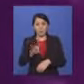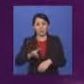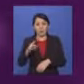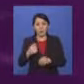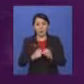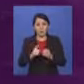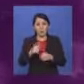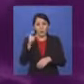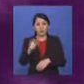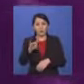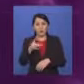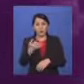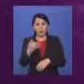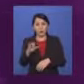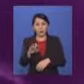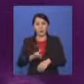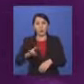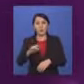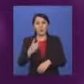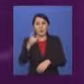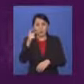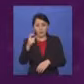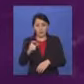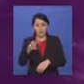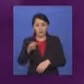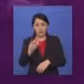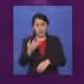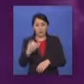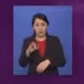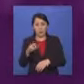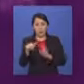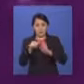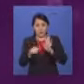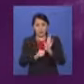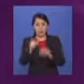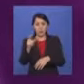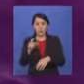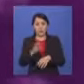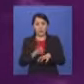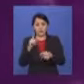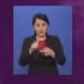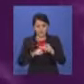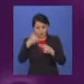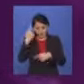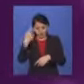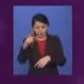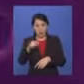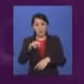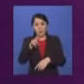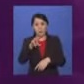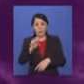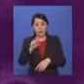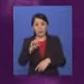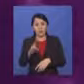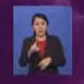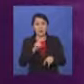11 адамда, Ғабит Мүсірепов ауданда 3 адамда, Мағжан Жұмабаев ауданда 16 адамда жұқпалы инфекция анықталды. ПТР